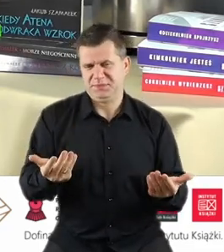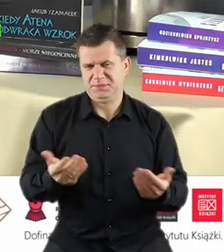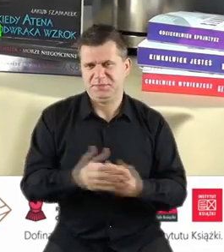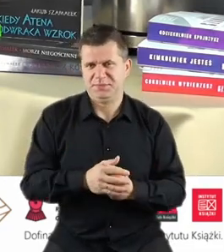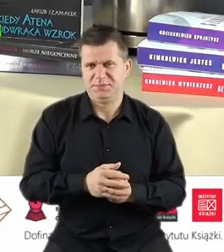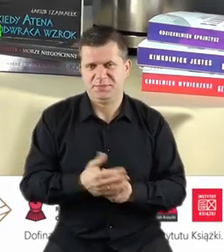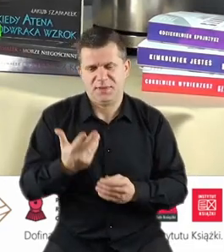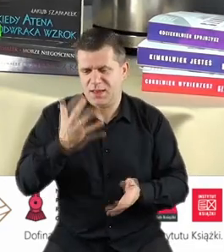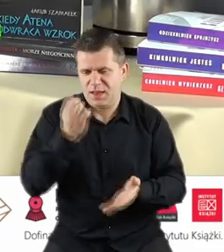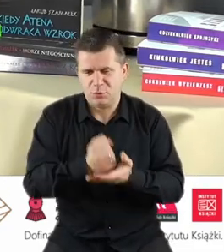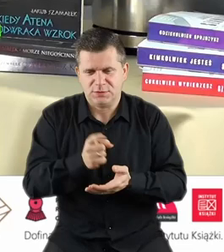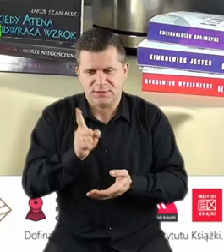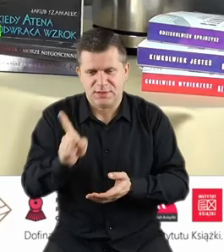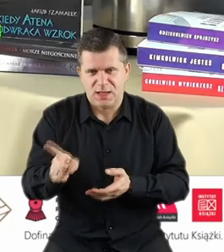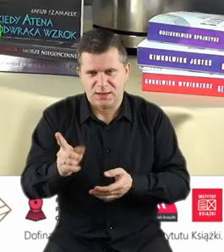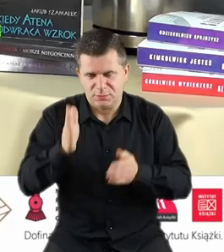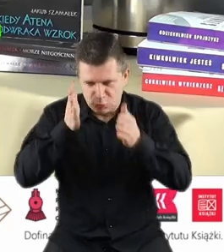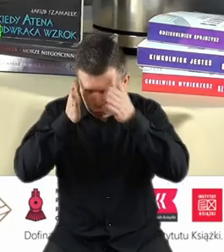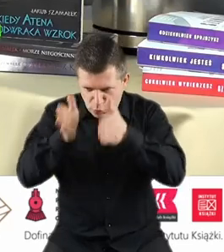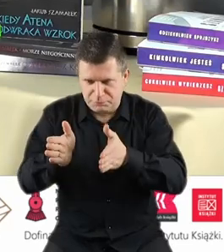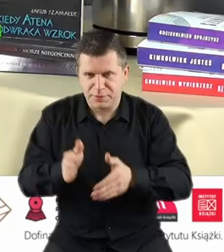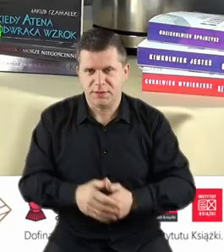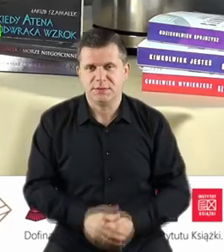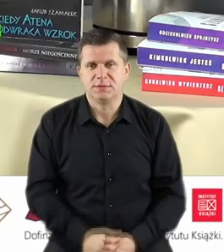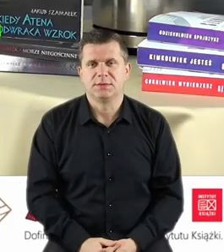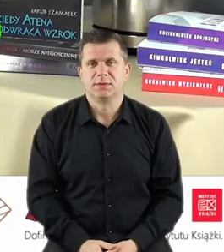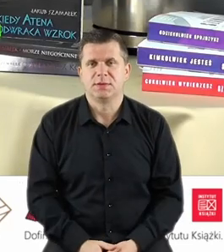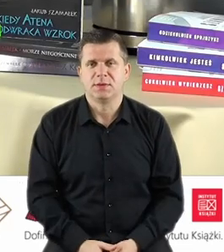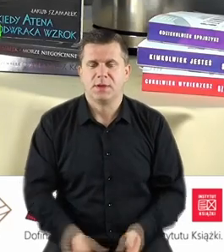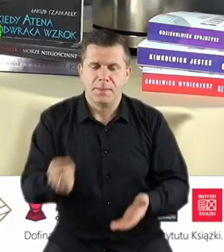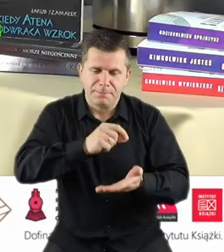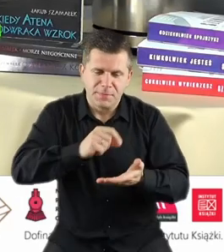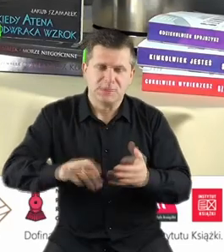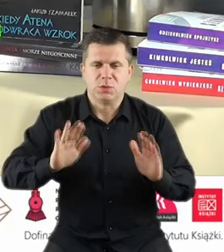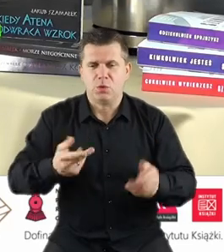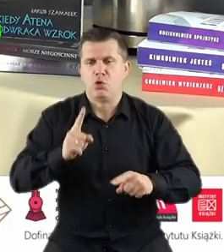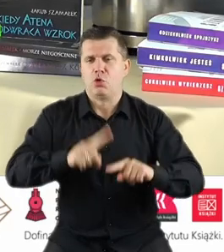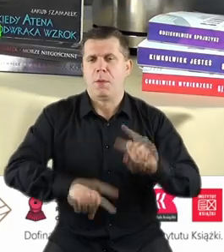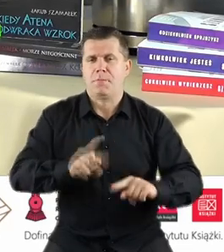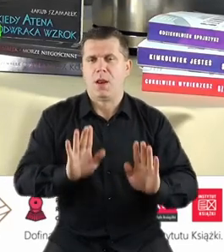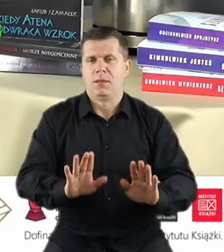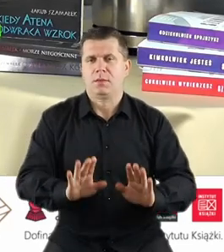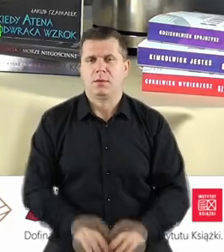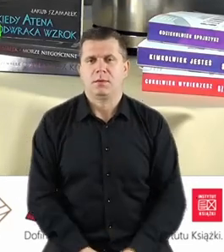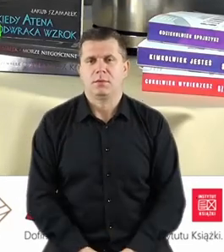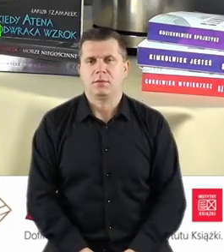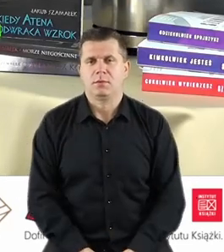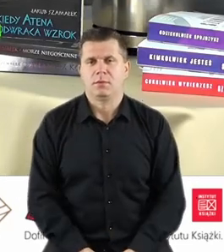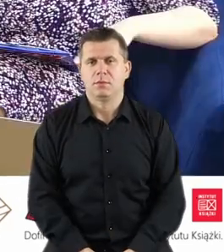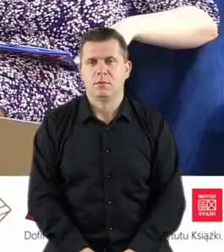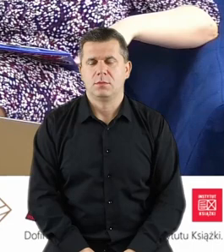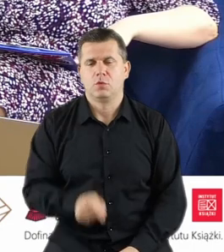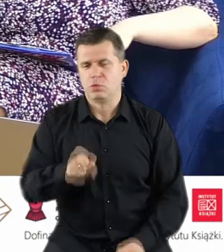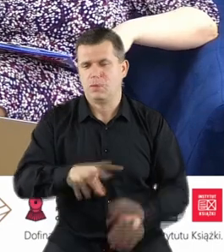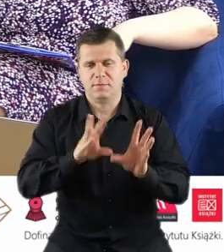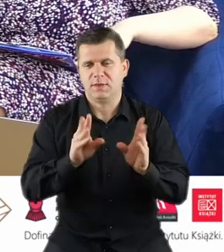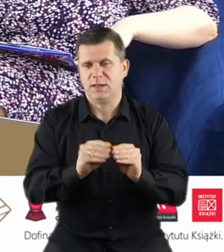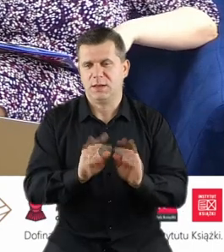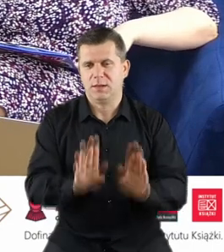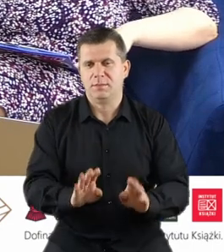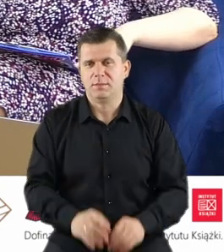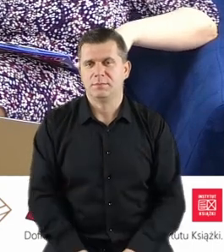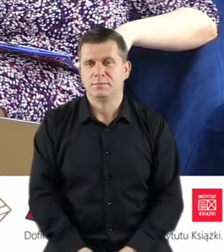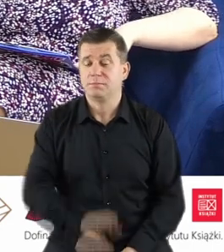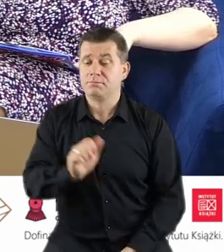ma co się za bardzo na tym skupiać, tylko pisać normalnie. O. To tyle. W